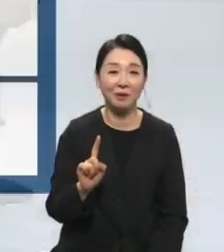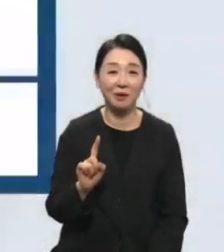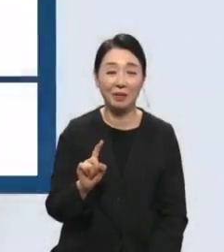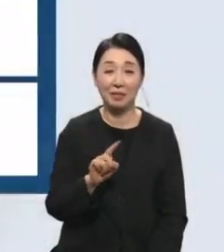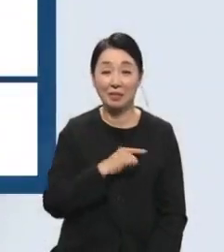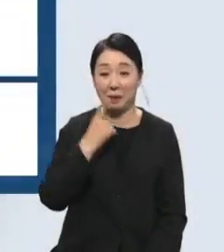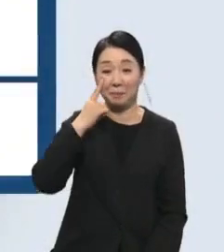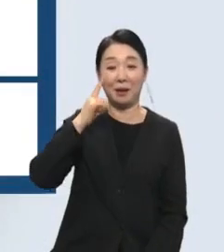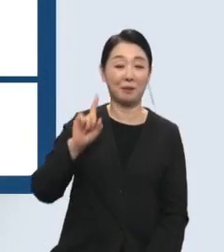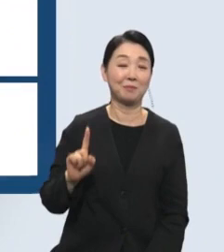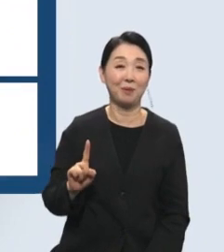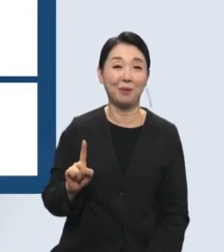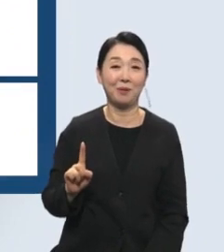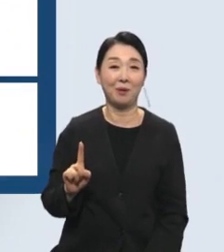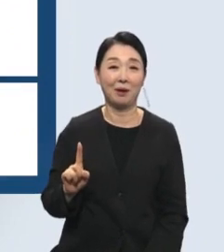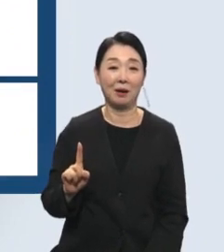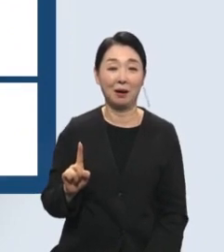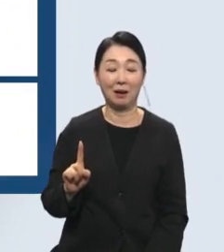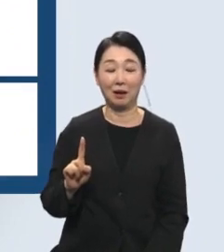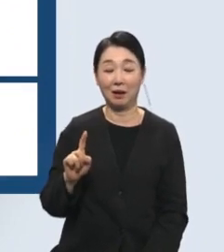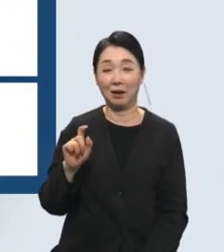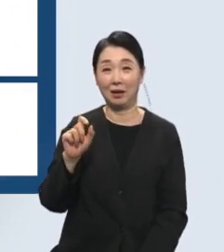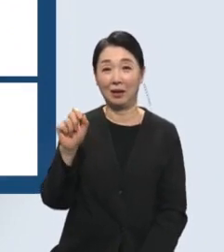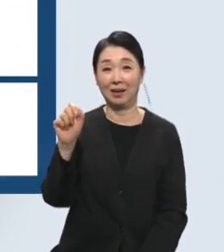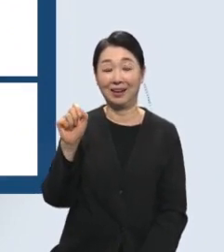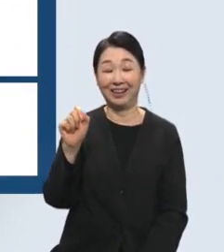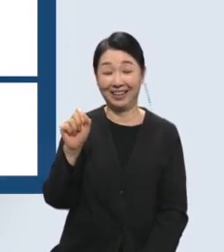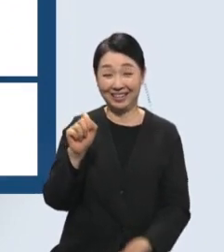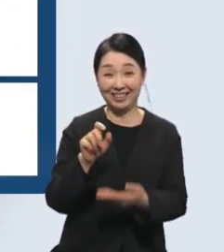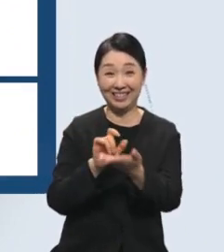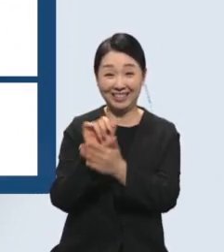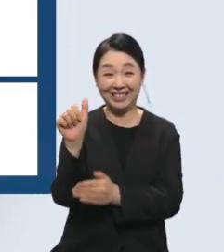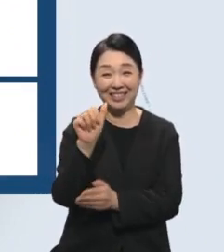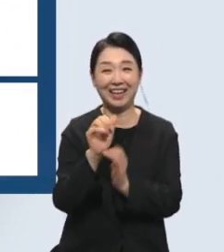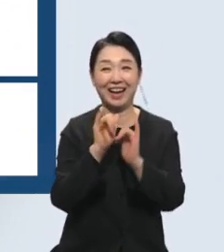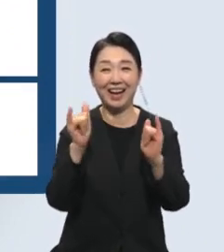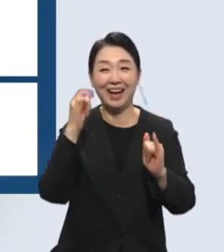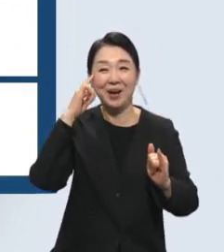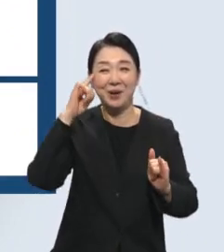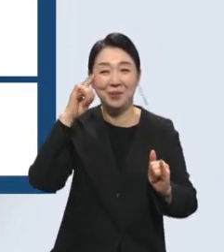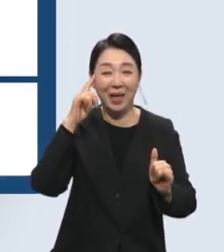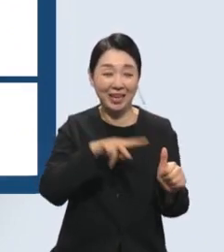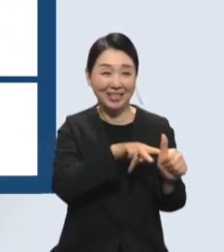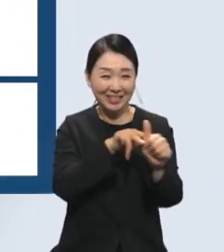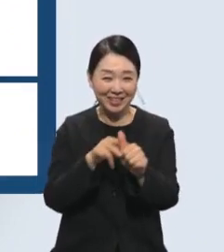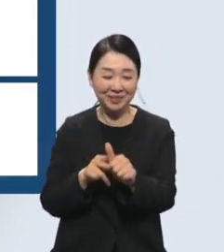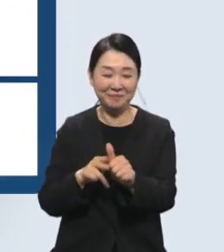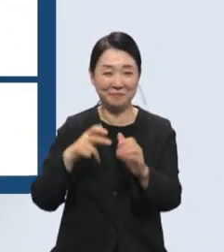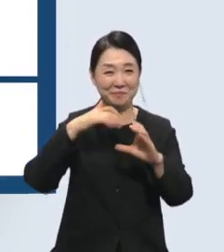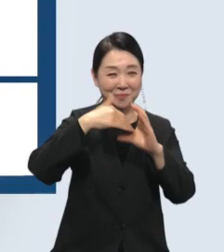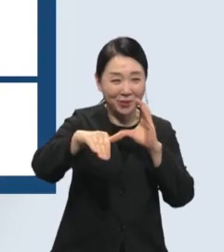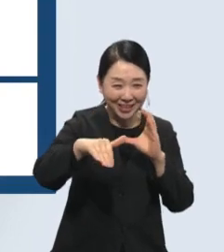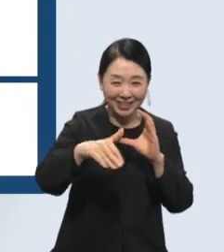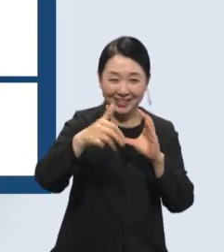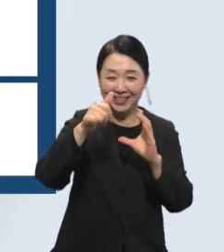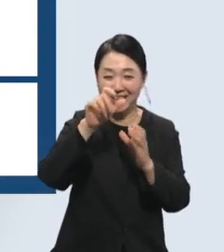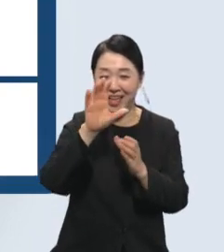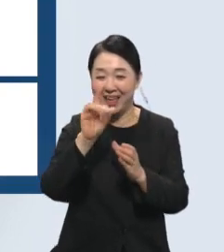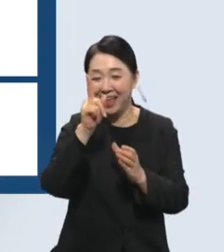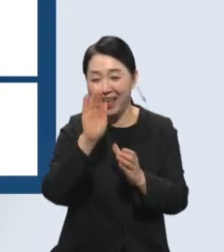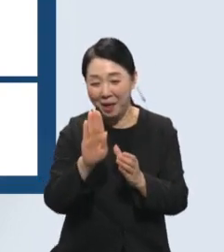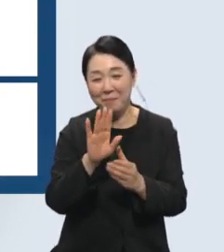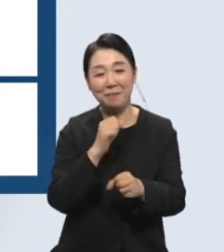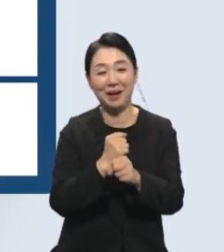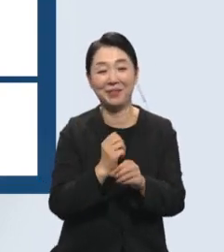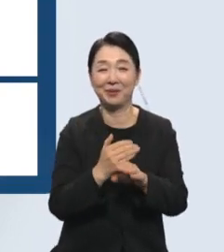인상적이었던게 뭐였냐면 기장에게 팁 보내기 기능 만들어야 된다 이렇게 고생하신 분들에게 조금 어느 정도의 성과가 있어야 될 거 같다라는